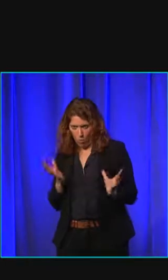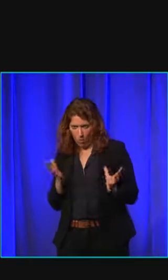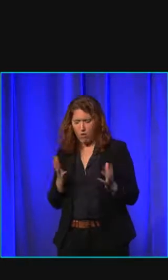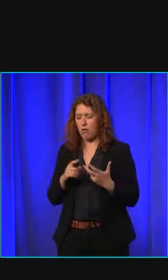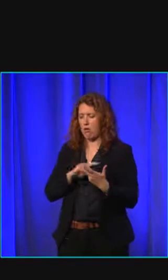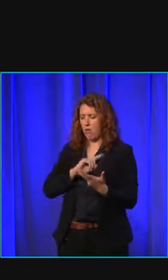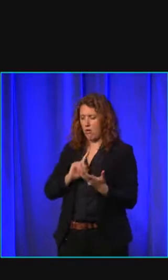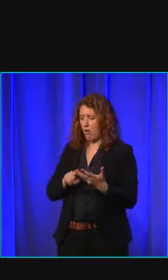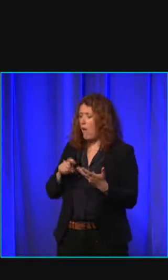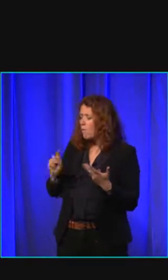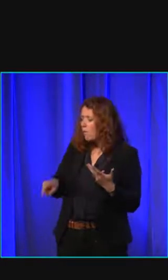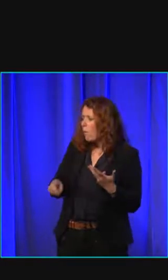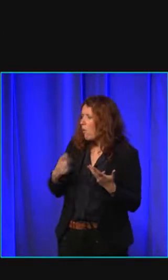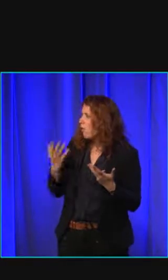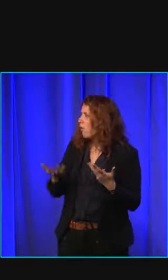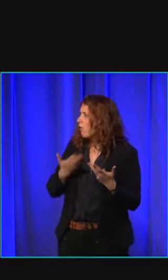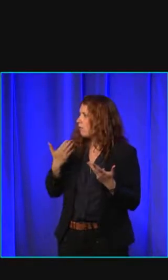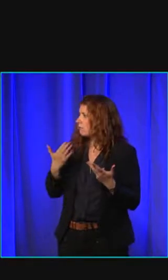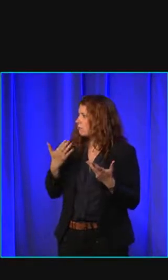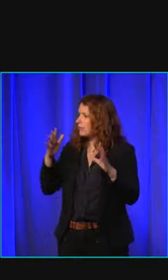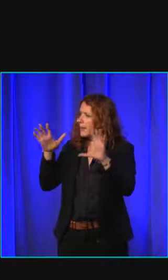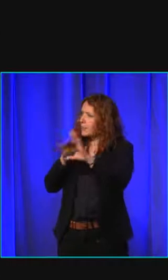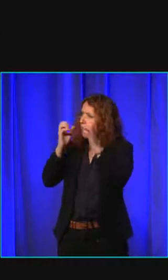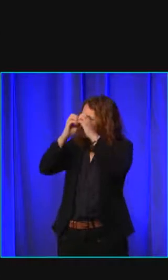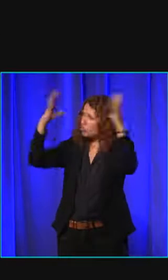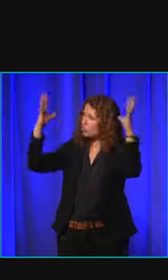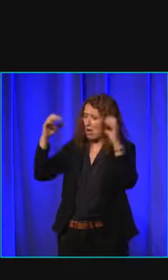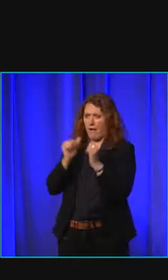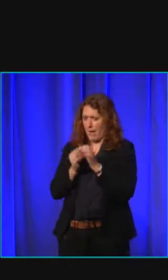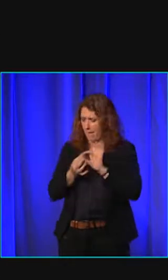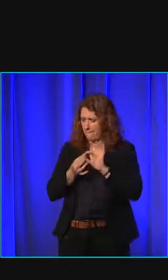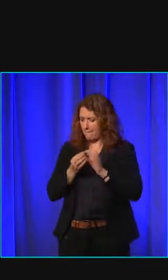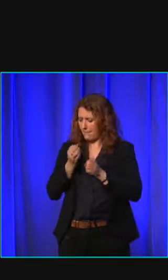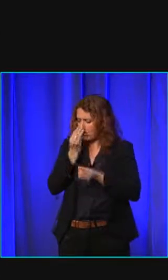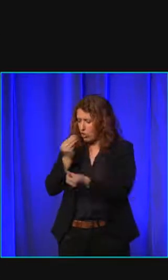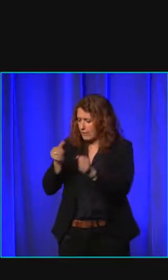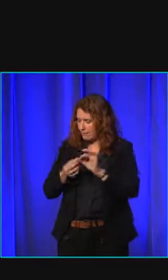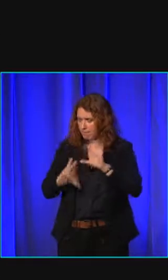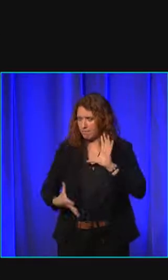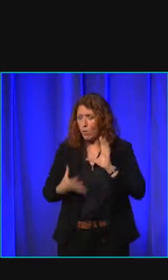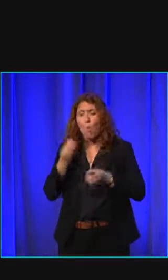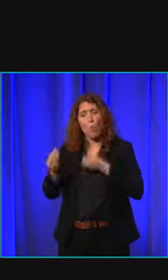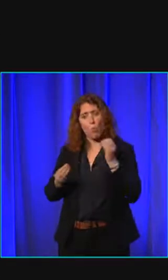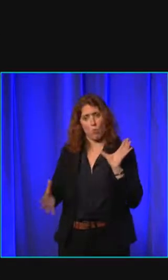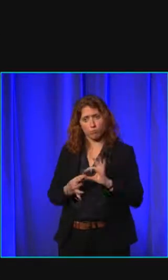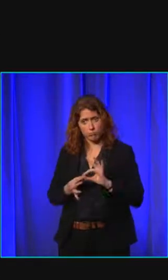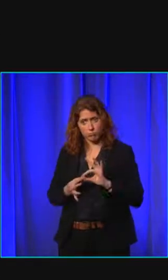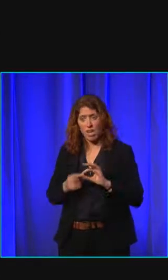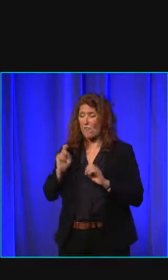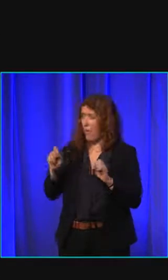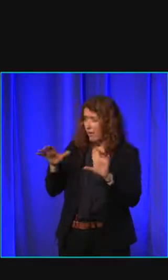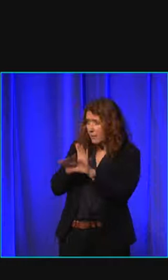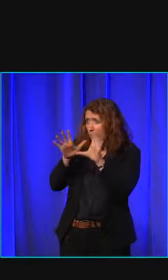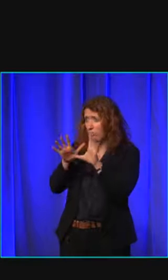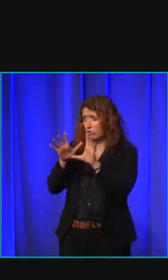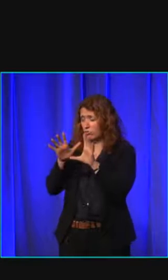Est-ce qu'il faut faire une image sans rien ressentir, sans rien entendre? Est-ce qu'il faut faire une image en noir et blanc, une image en